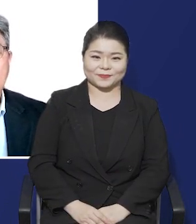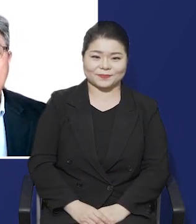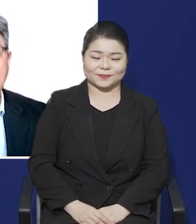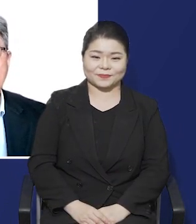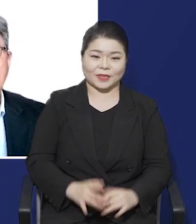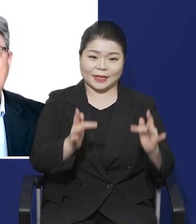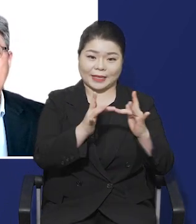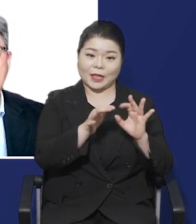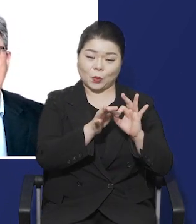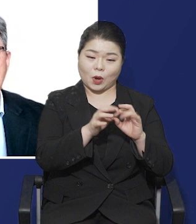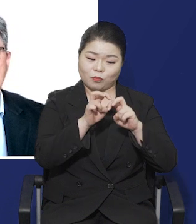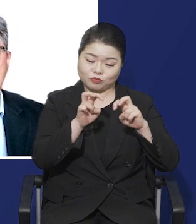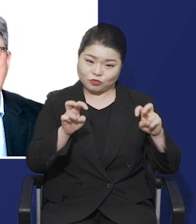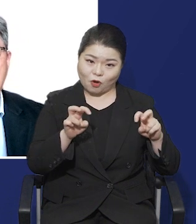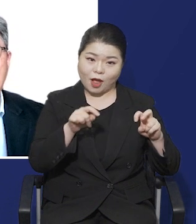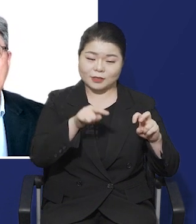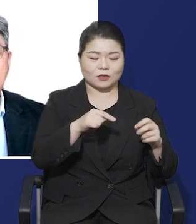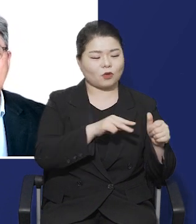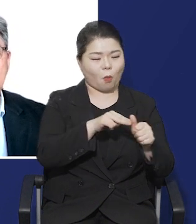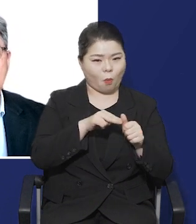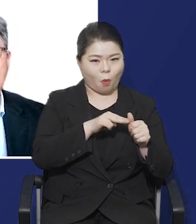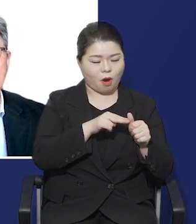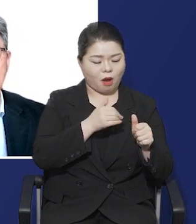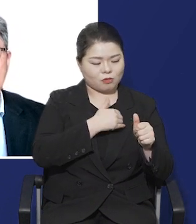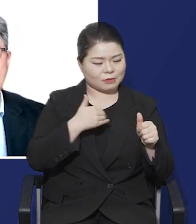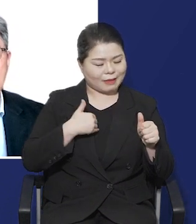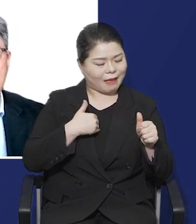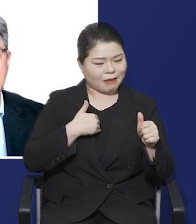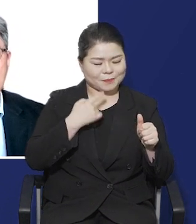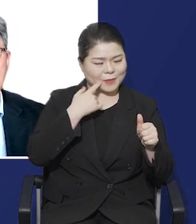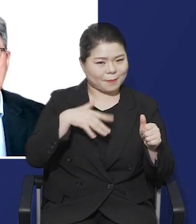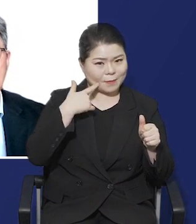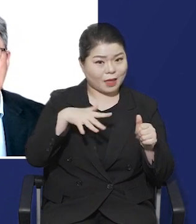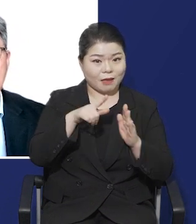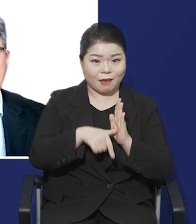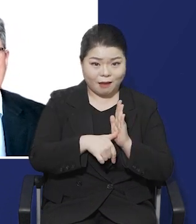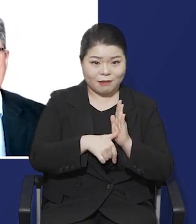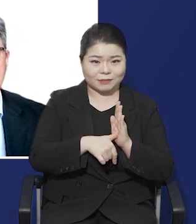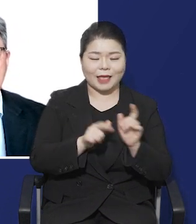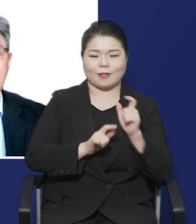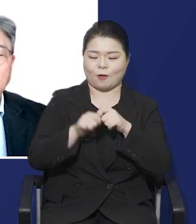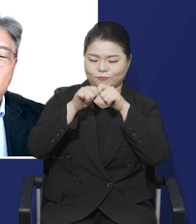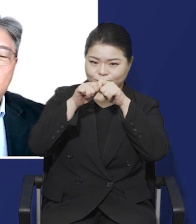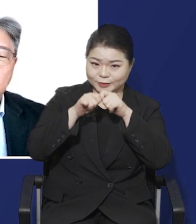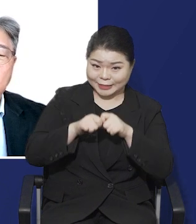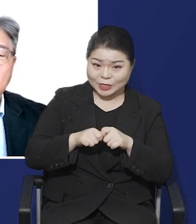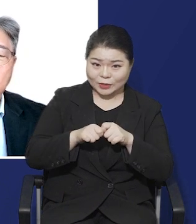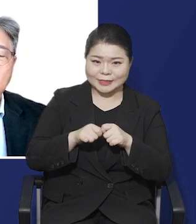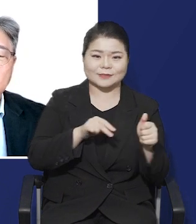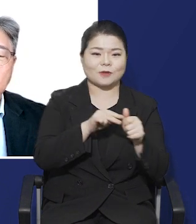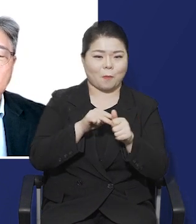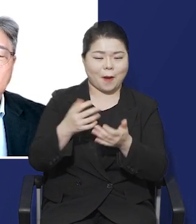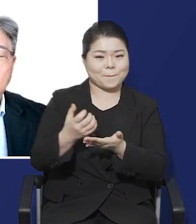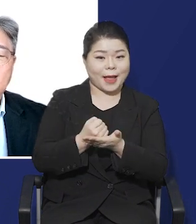앞서 온라인을 통해 분석한 대상국에 대한 정보가 충분치 못할 수가 있습니다. 그러한 경우에는 더 구체적인 정보를